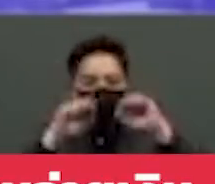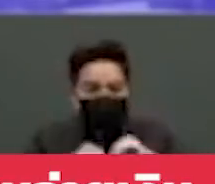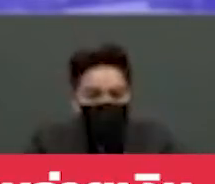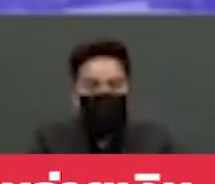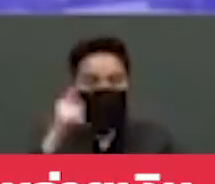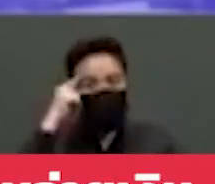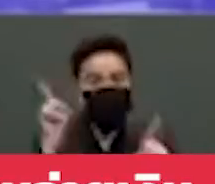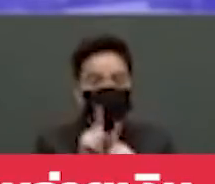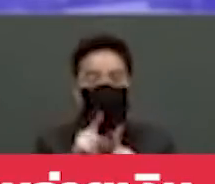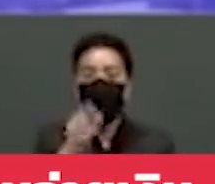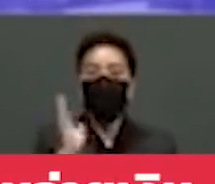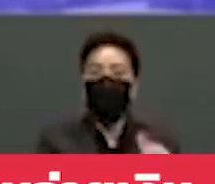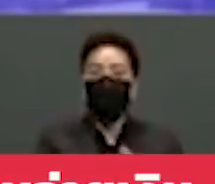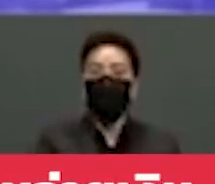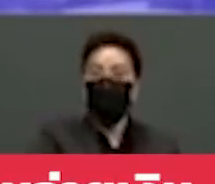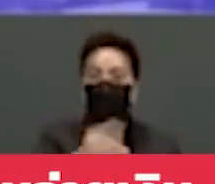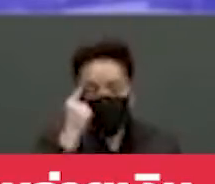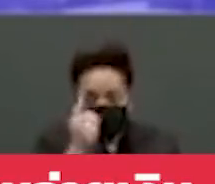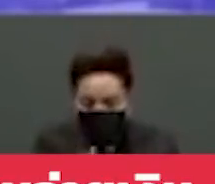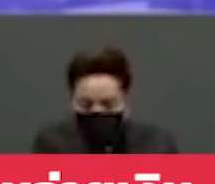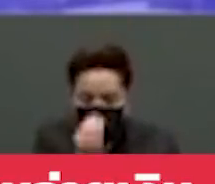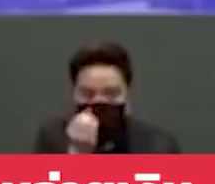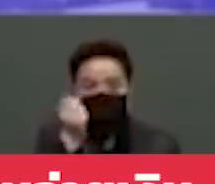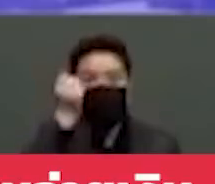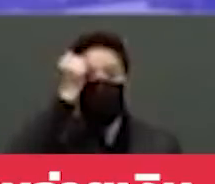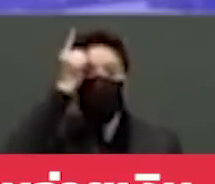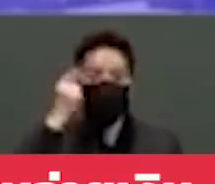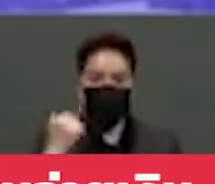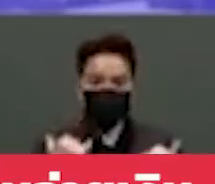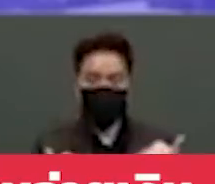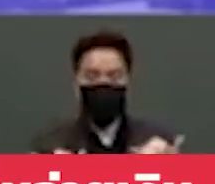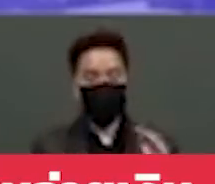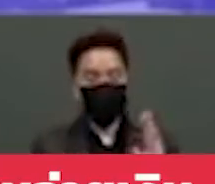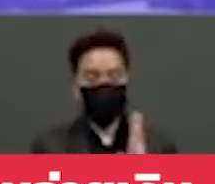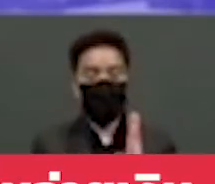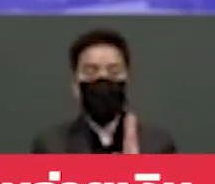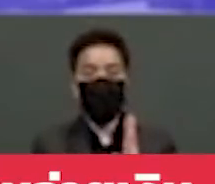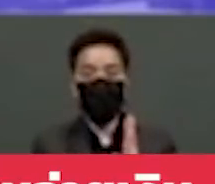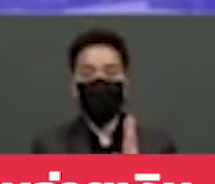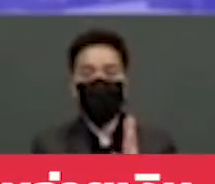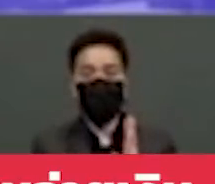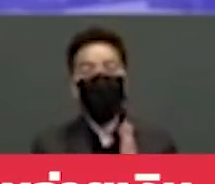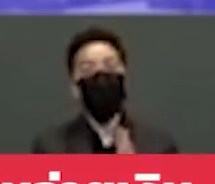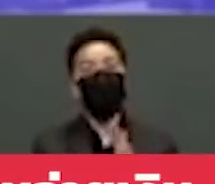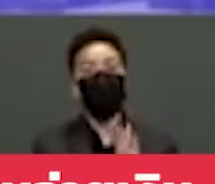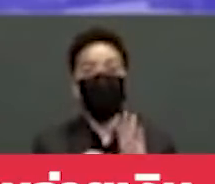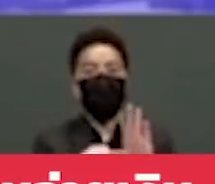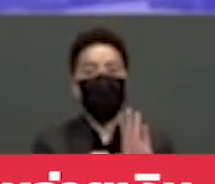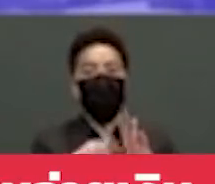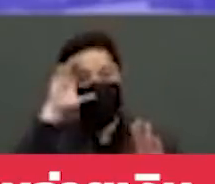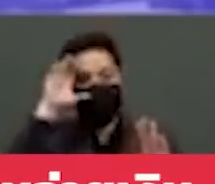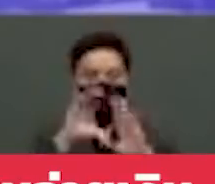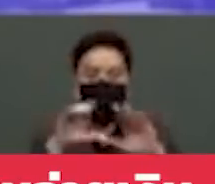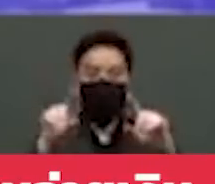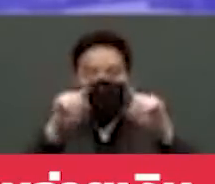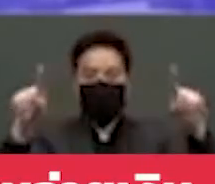ฉีดวัคซีนนอกจากนี้ยังมีแนะนำเสนอข้อมูลในที่ประชุมถึงพลาสเตอร์ในพื้นที่กรุงเทพมหานครโดยก่อนหน้านี้พบการติดเชื้อ